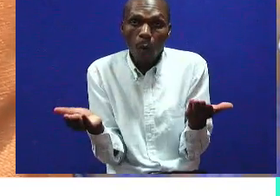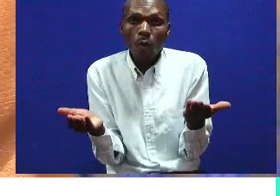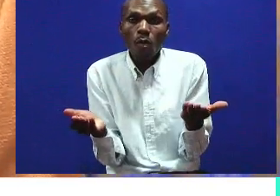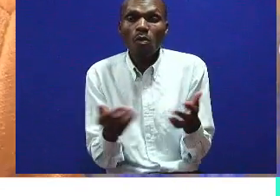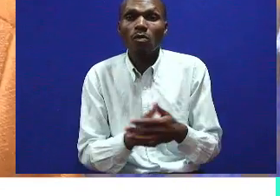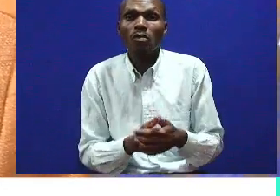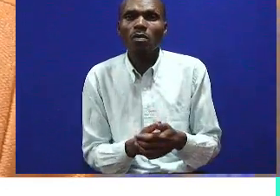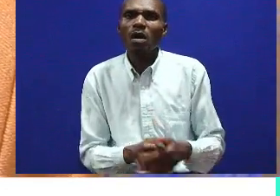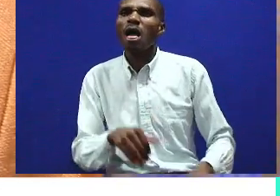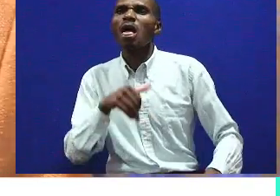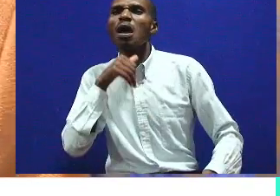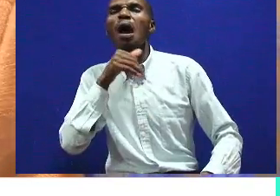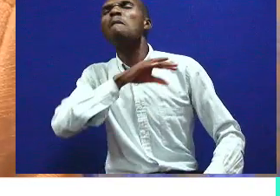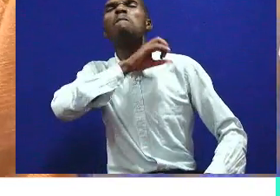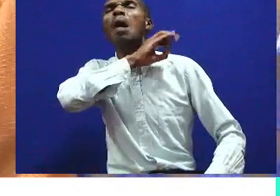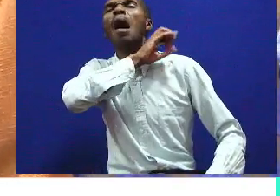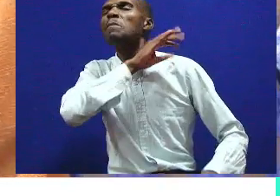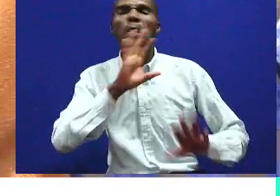tali ebitina